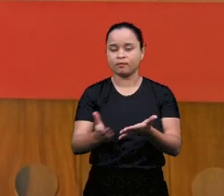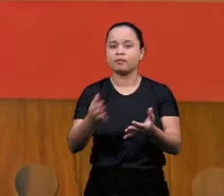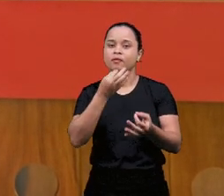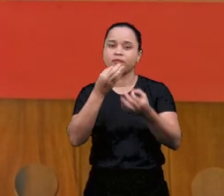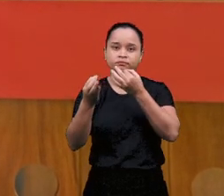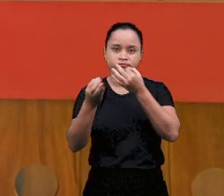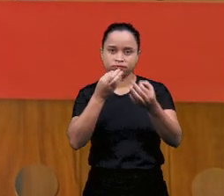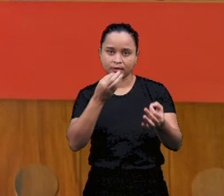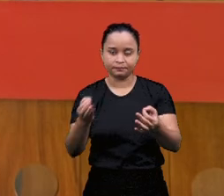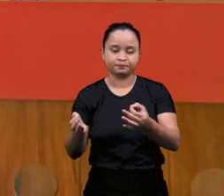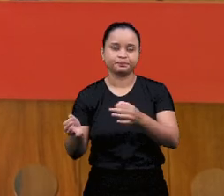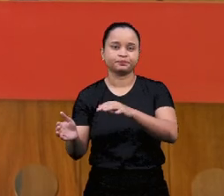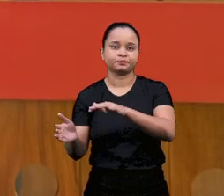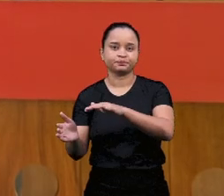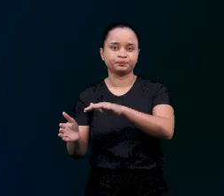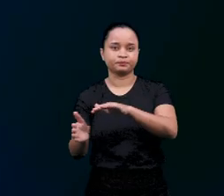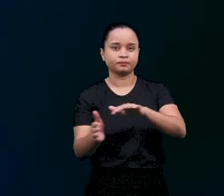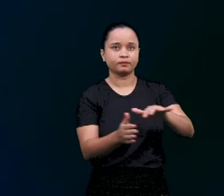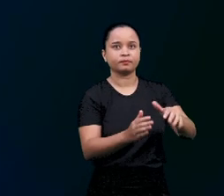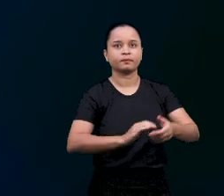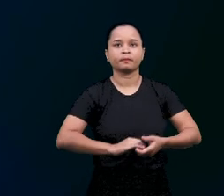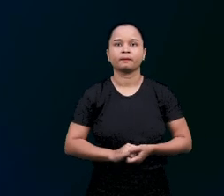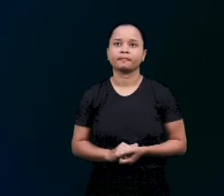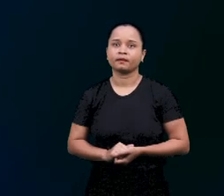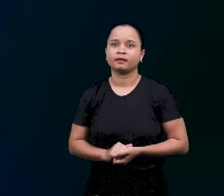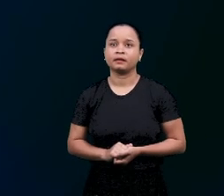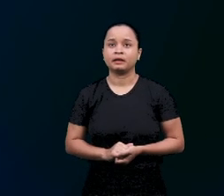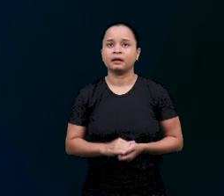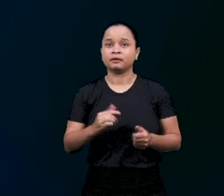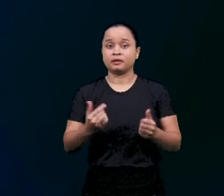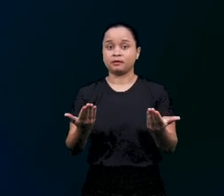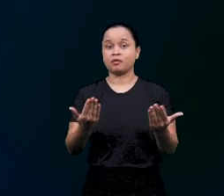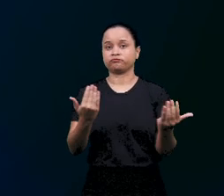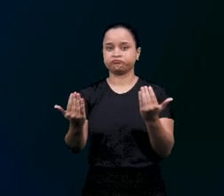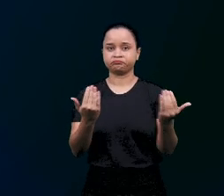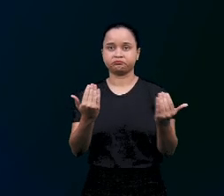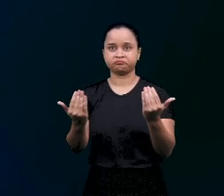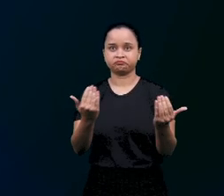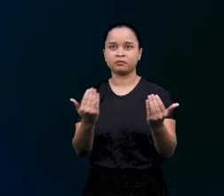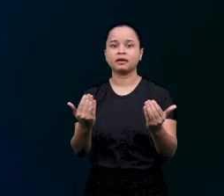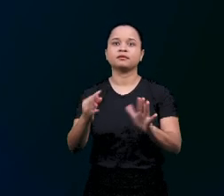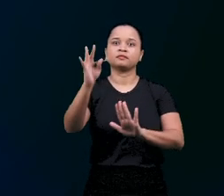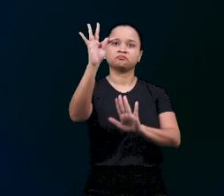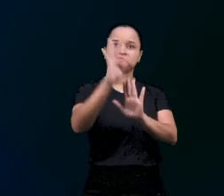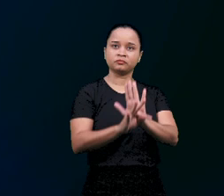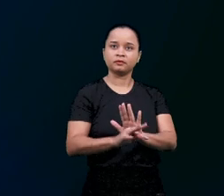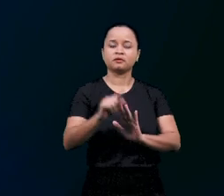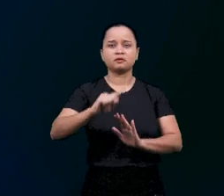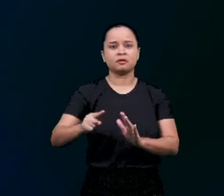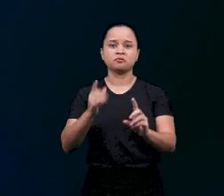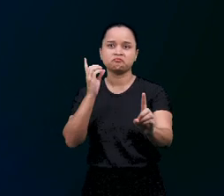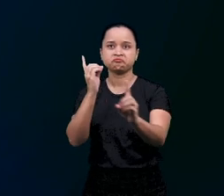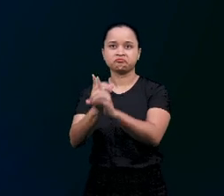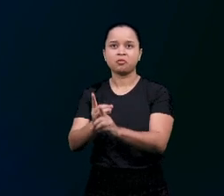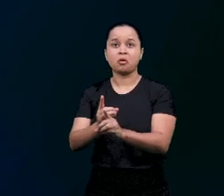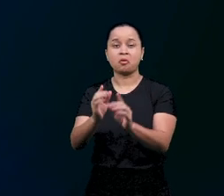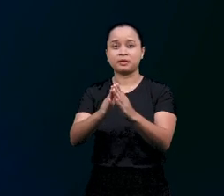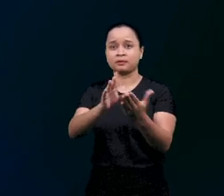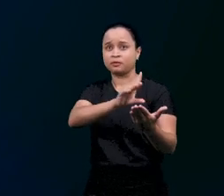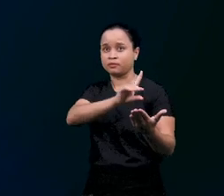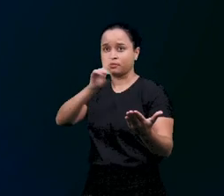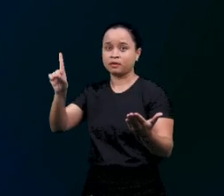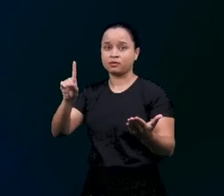allons entendre. En apportant la comparaison des textes que nous retrouverons dans la parole du Seigneur en 1